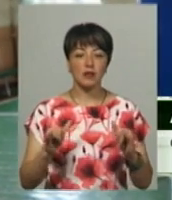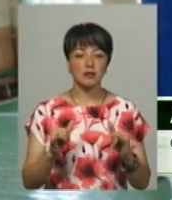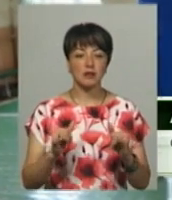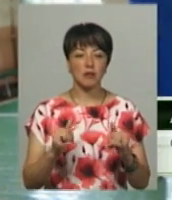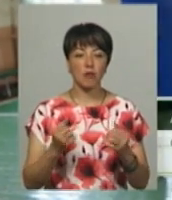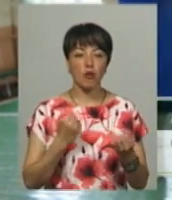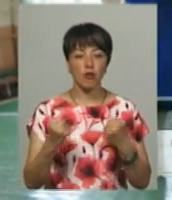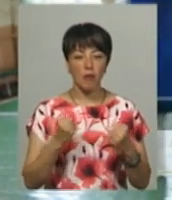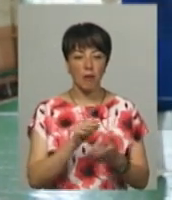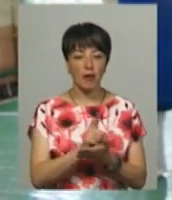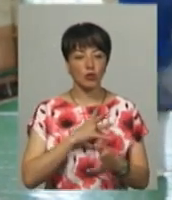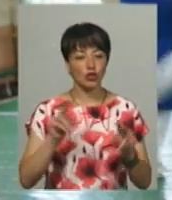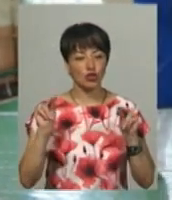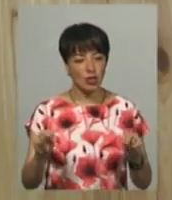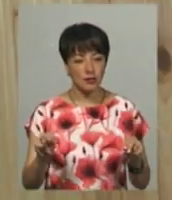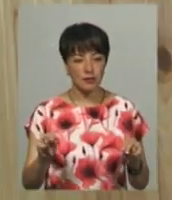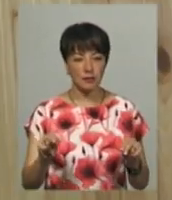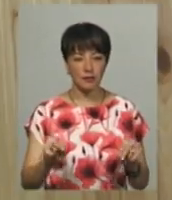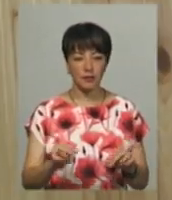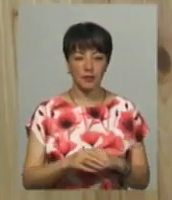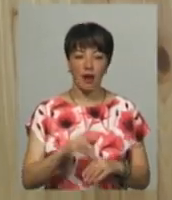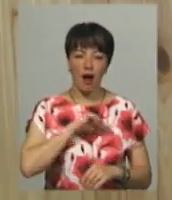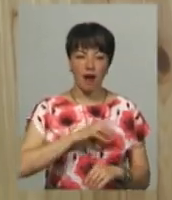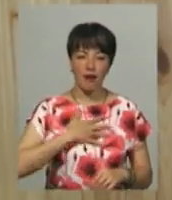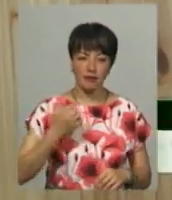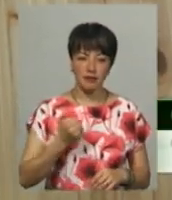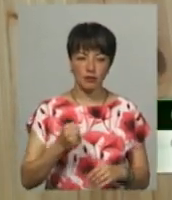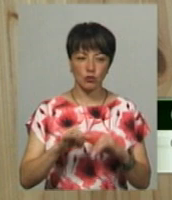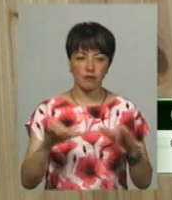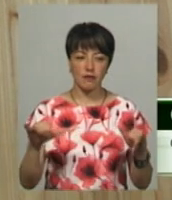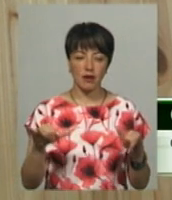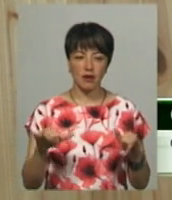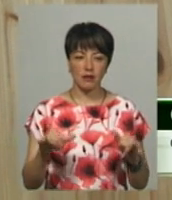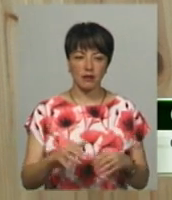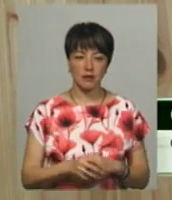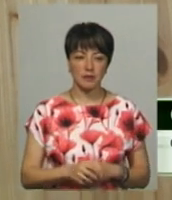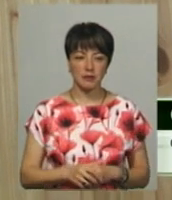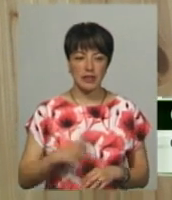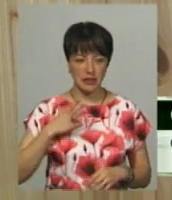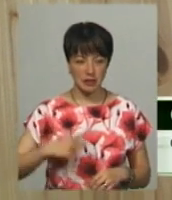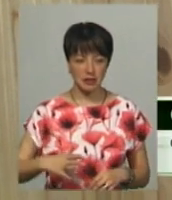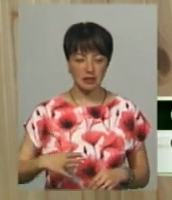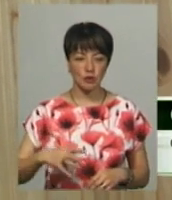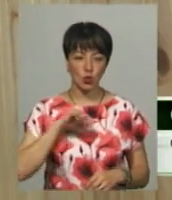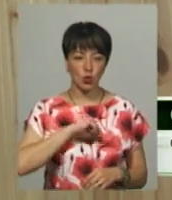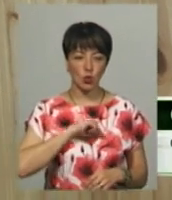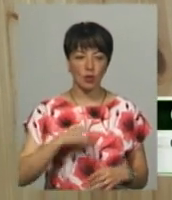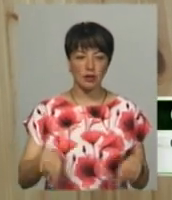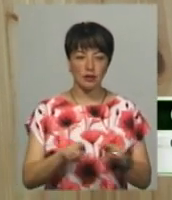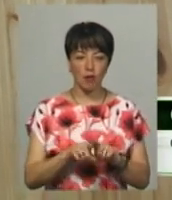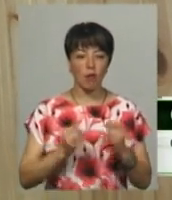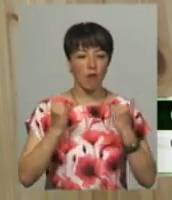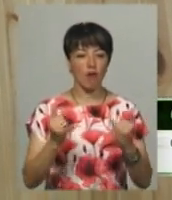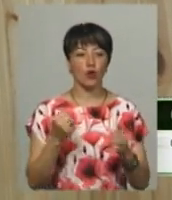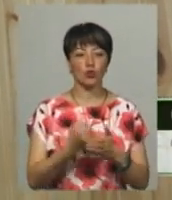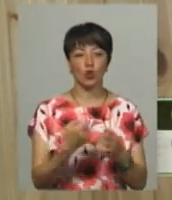боротьба, те, що боротьба має бути чесна. Характер розвиває стійкість духу, і так само повагу